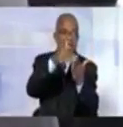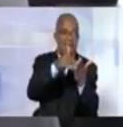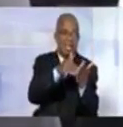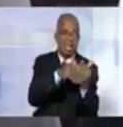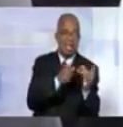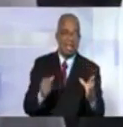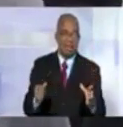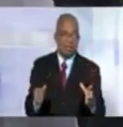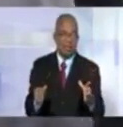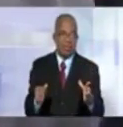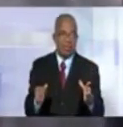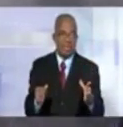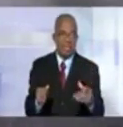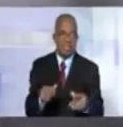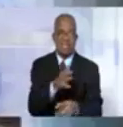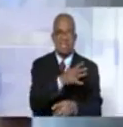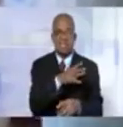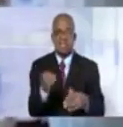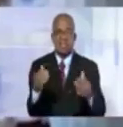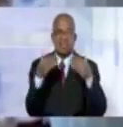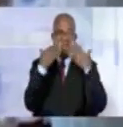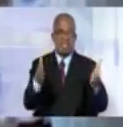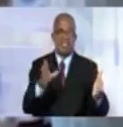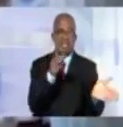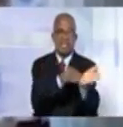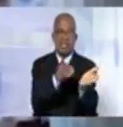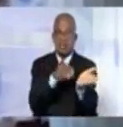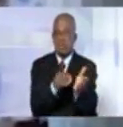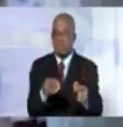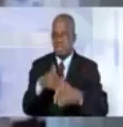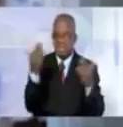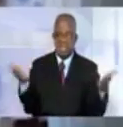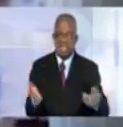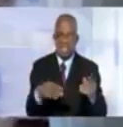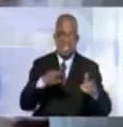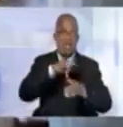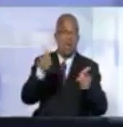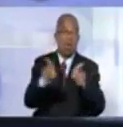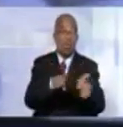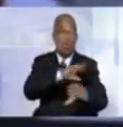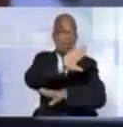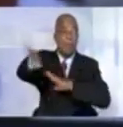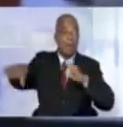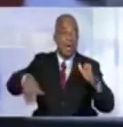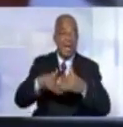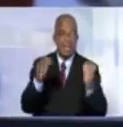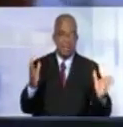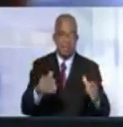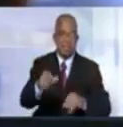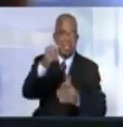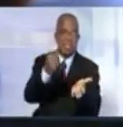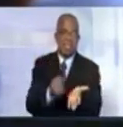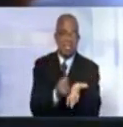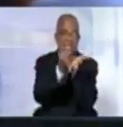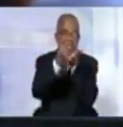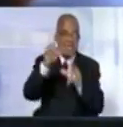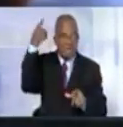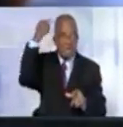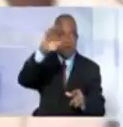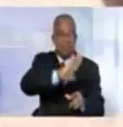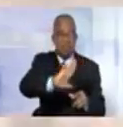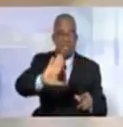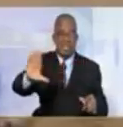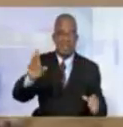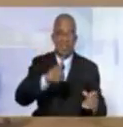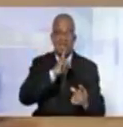vous faire ici comme pas tout ailleurs la prise en charge pédiatrique à pour le paludisme dix mineurs est